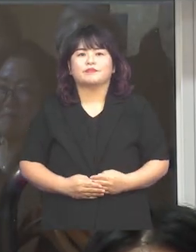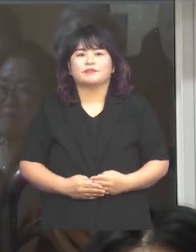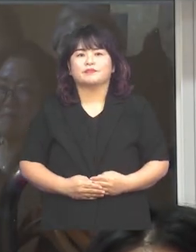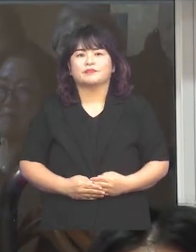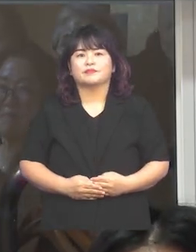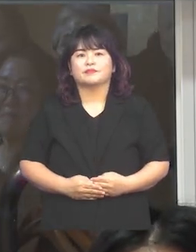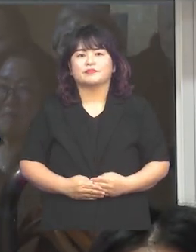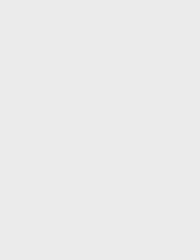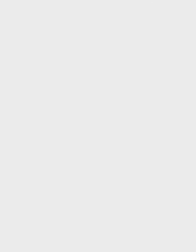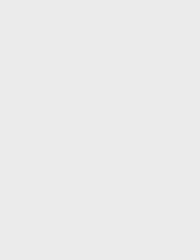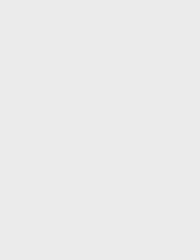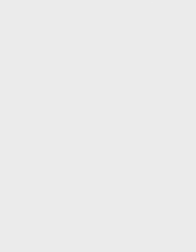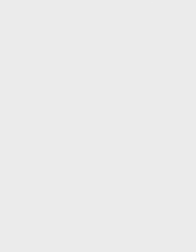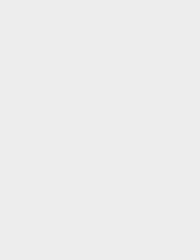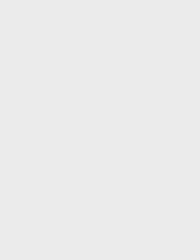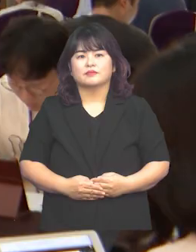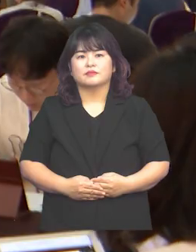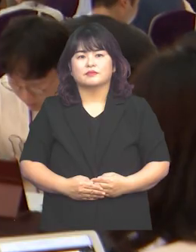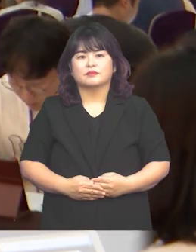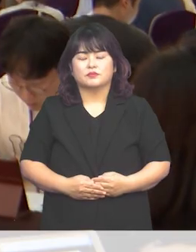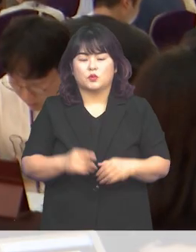중입니다.